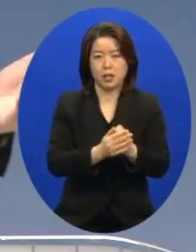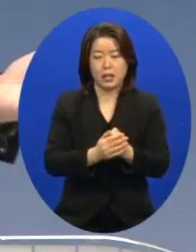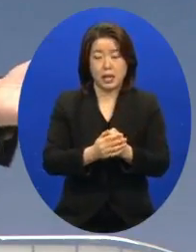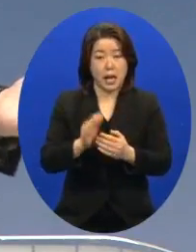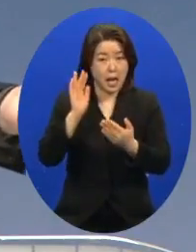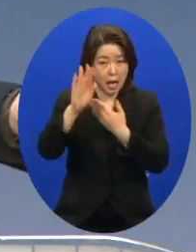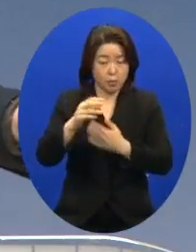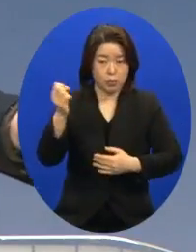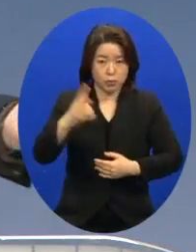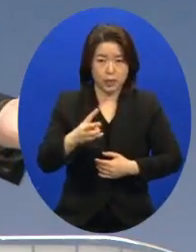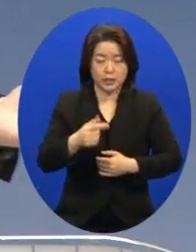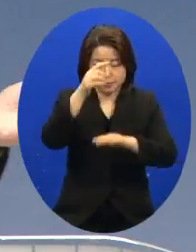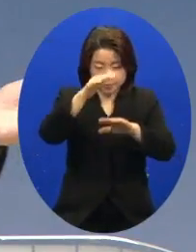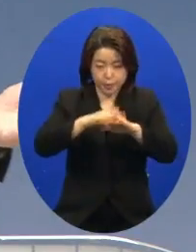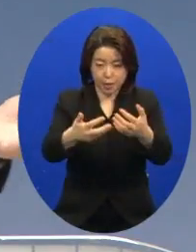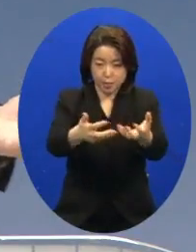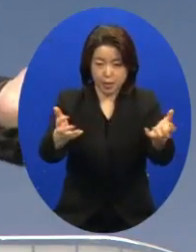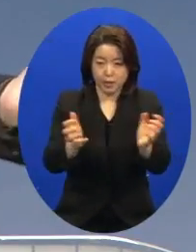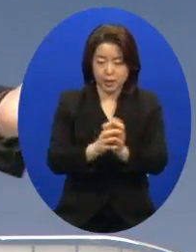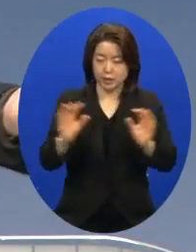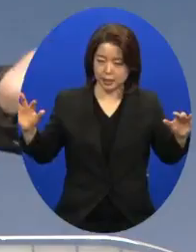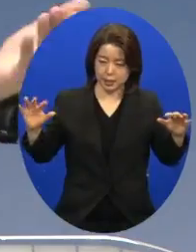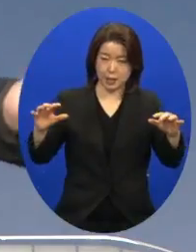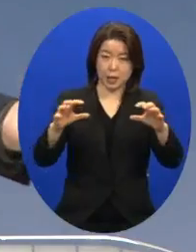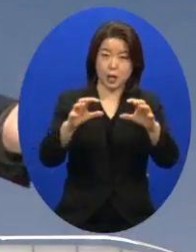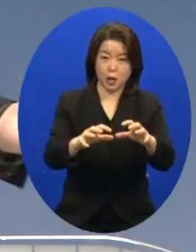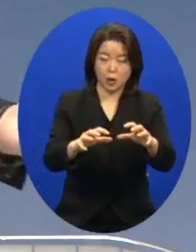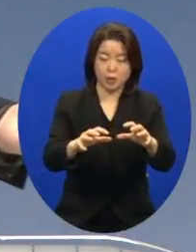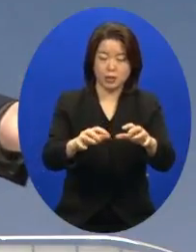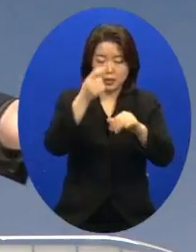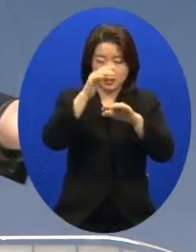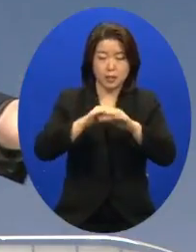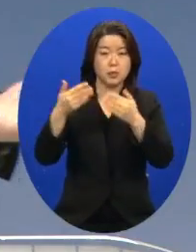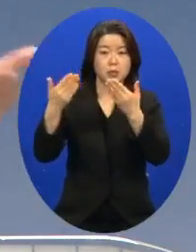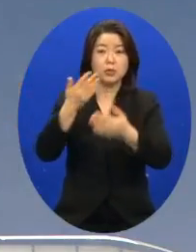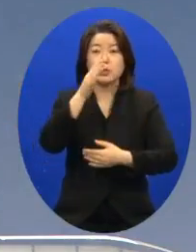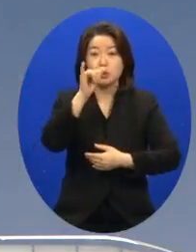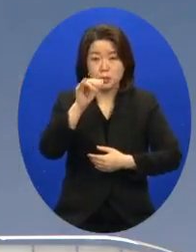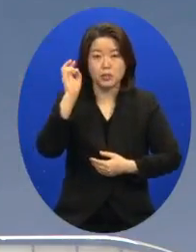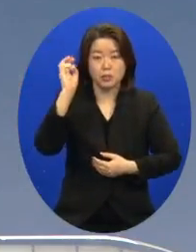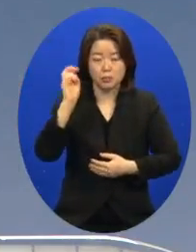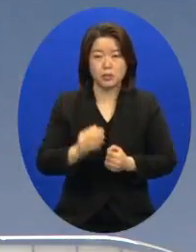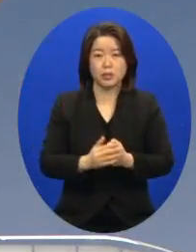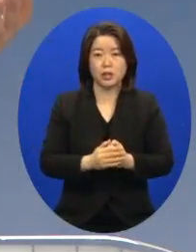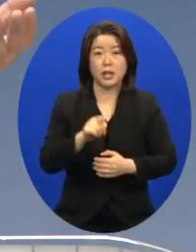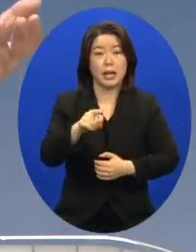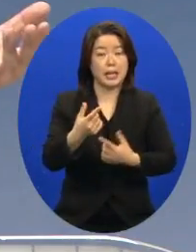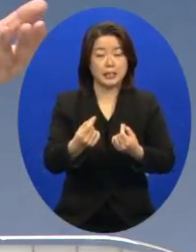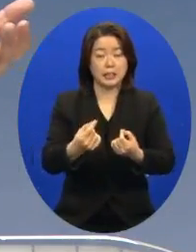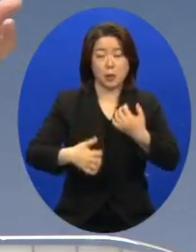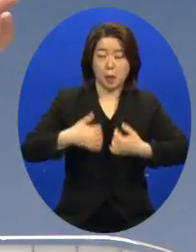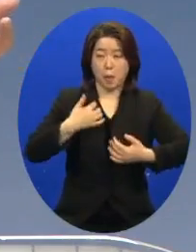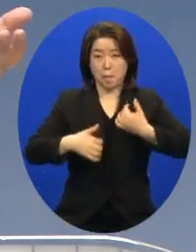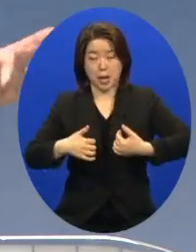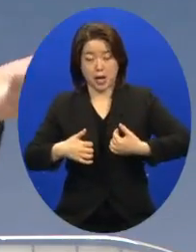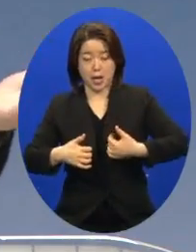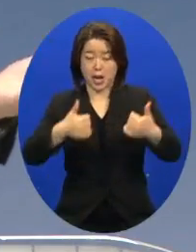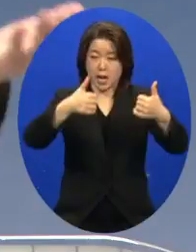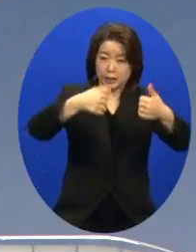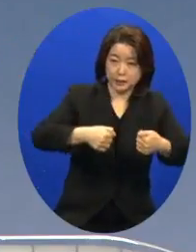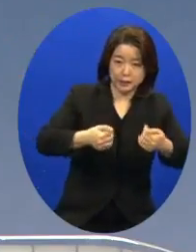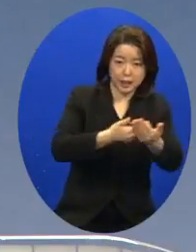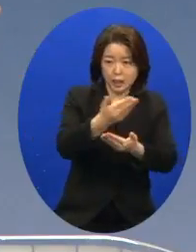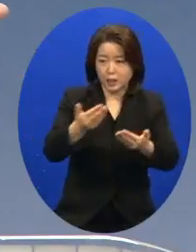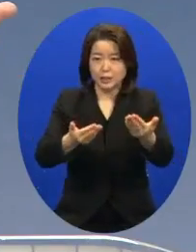다시 예배당에 여러분 다 오셔서 예배 할 날이 올 겁니다 그러면 반갑게 만날 인사를 나눌